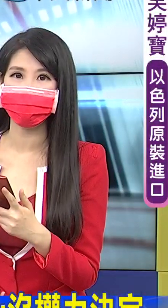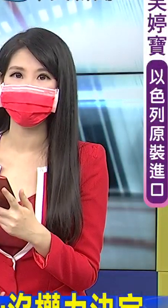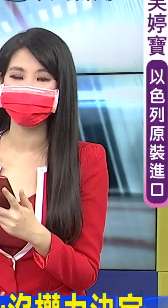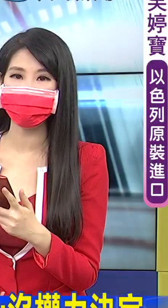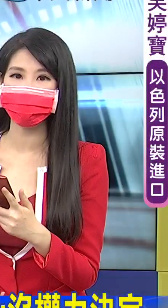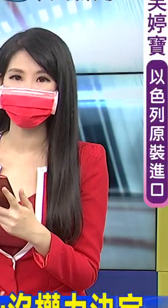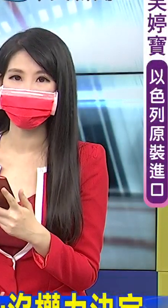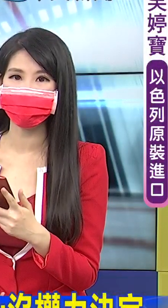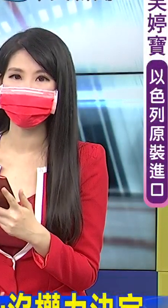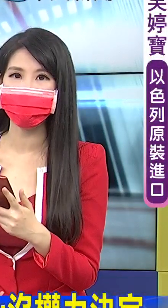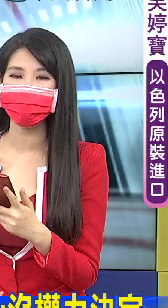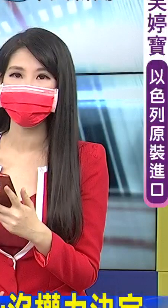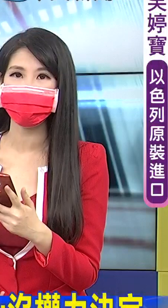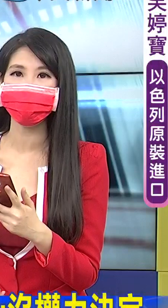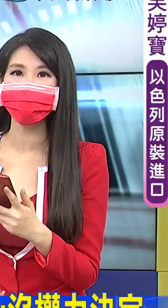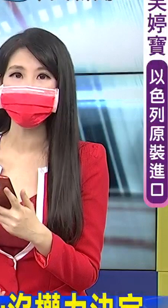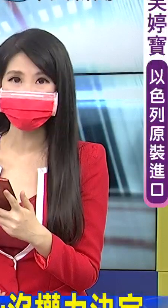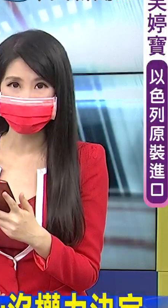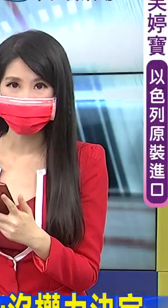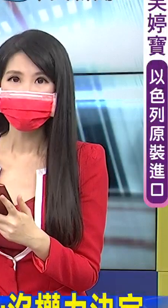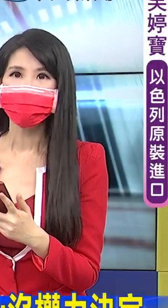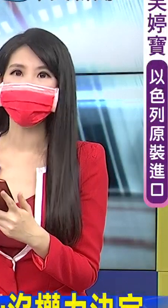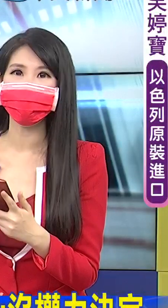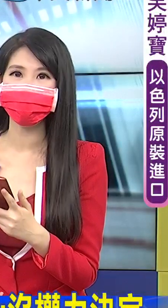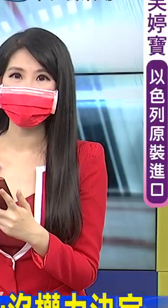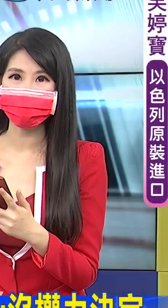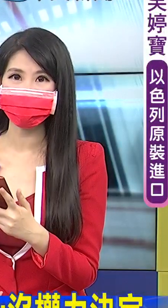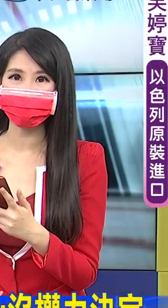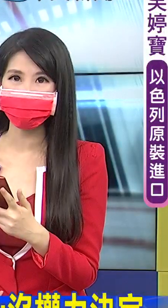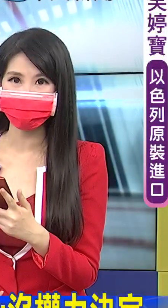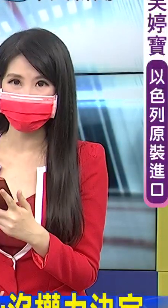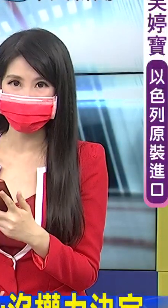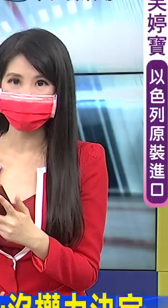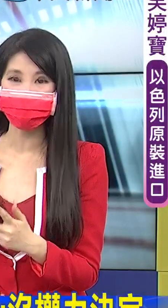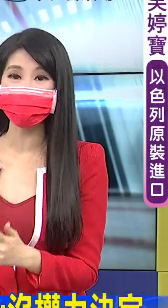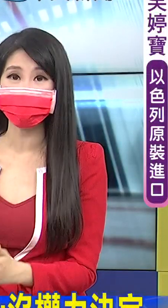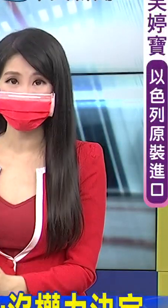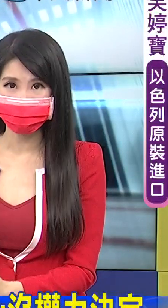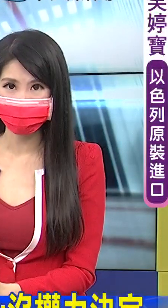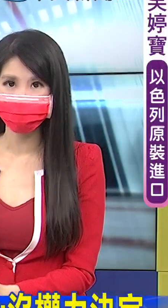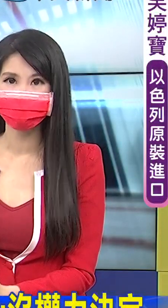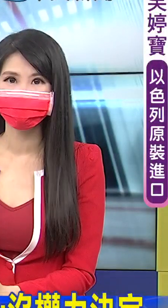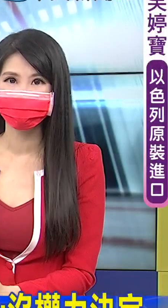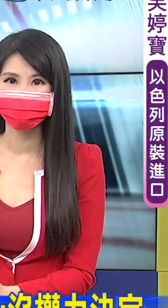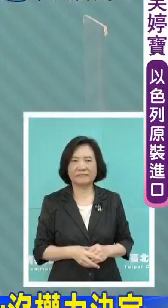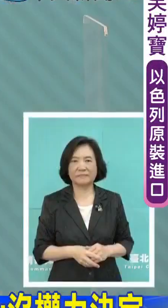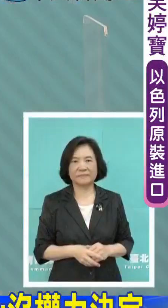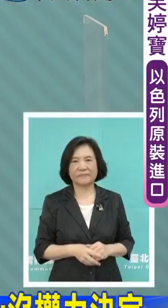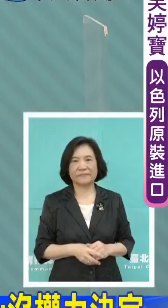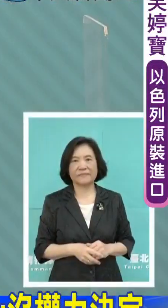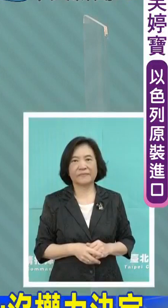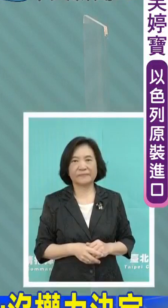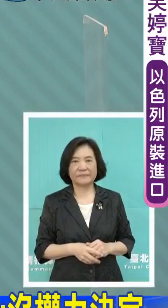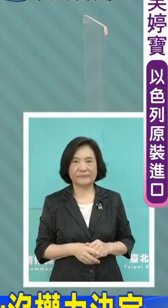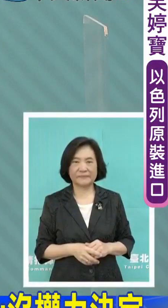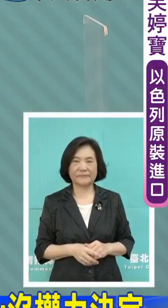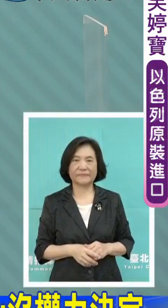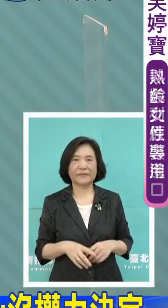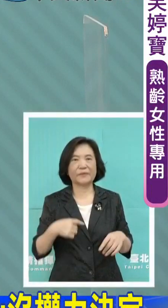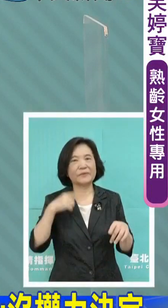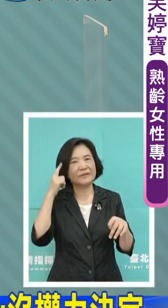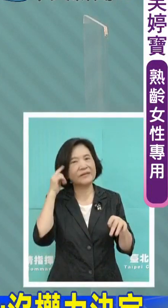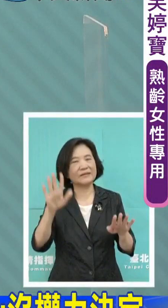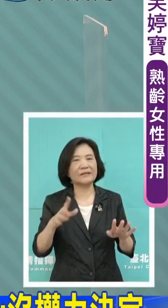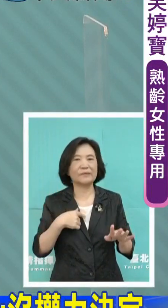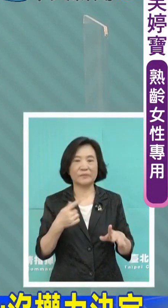的2倍多，其实台北市长柯文哲也有最新的看法，先带你一起来追踪。 同样作